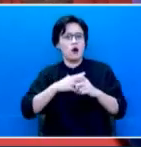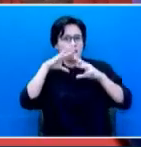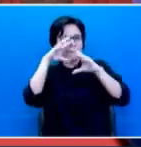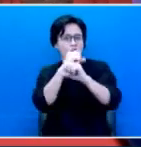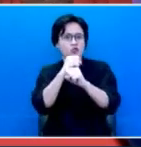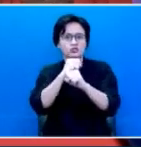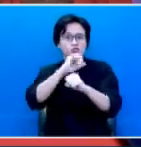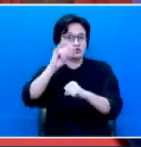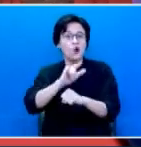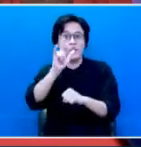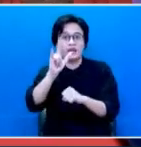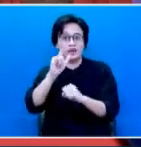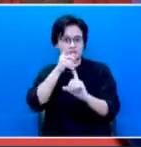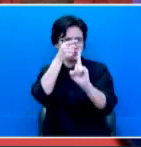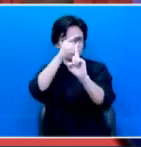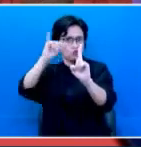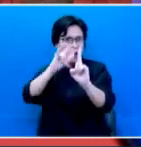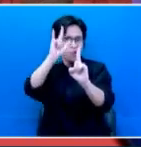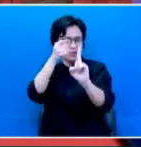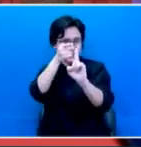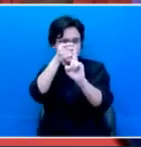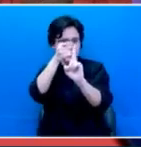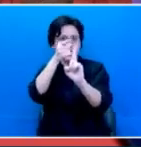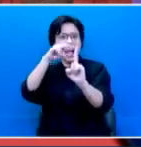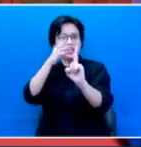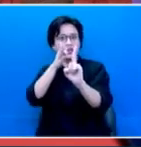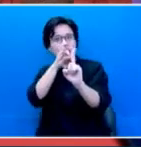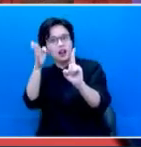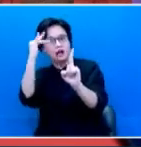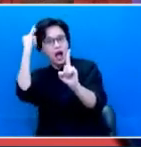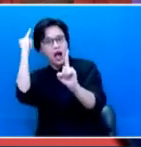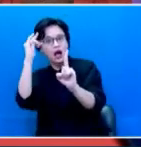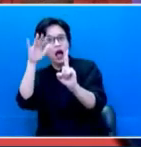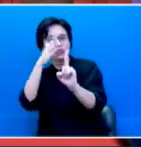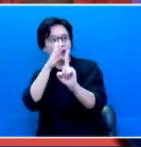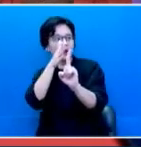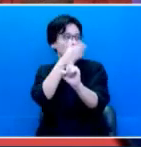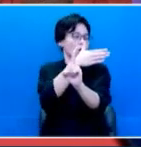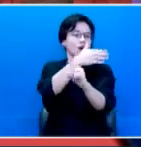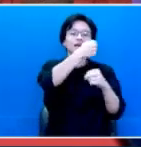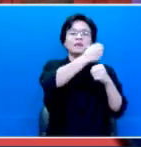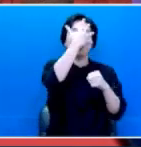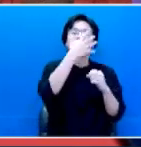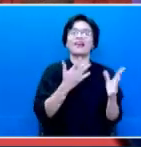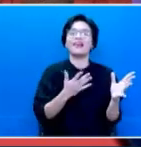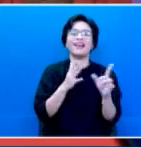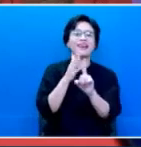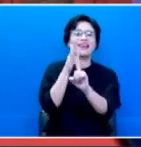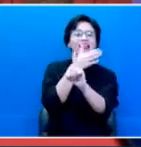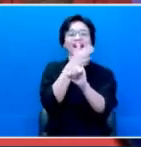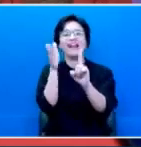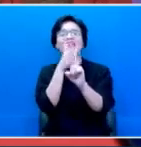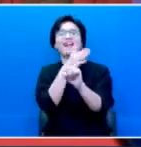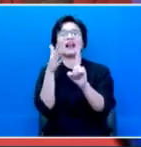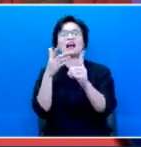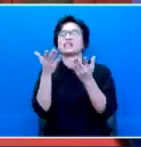betul-betul ikut Jokowi bersama Gibran di Prabowo atau malah Banyak yang mengeras gitu misalnya menganggap ini